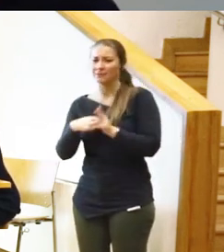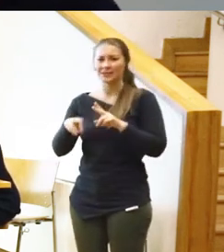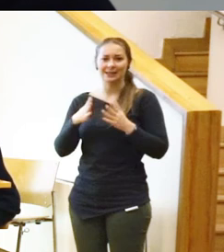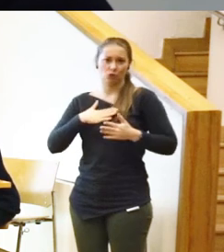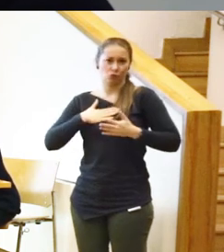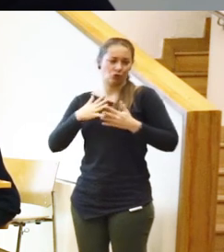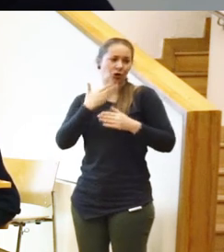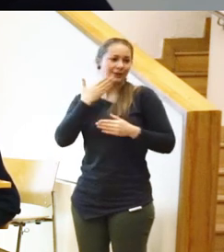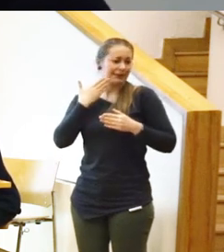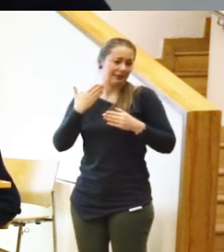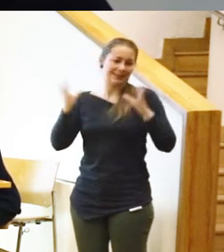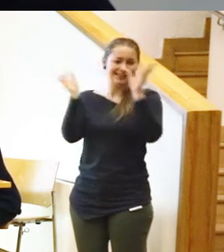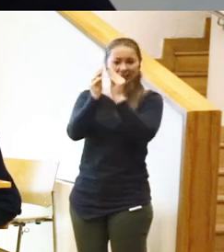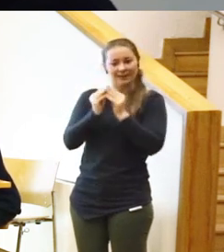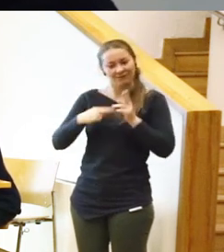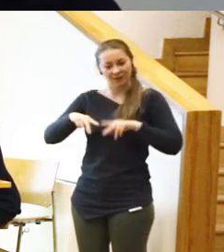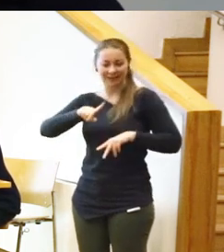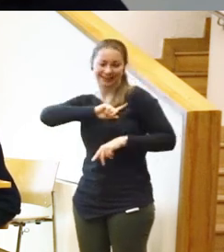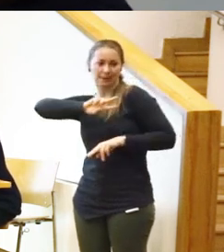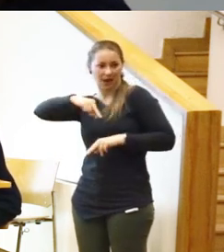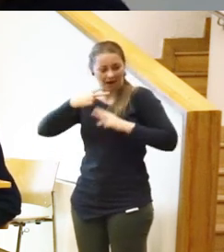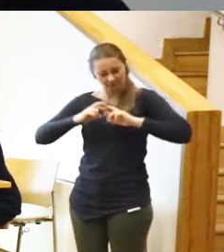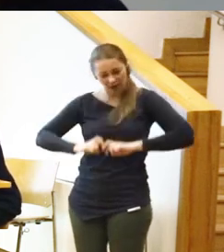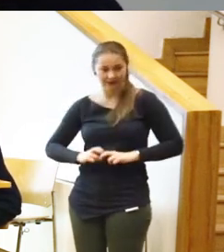řekněme, aspoň v některých částech světa,